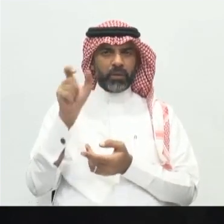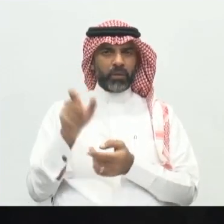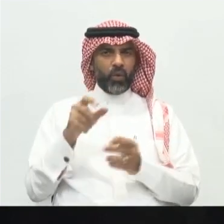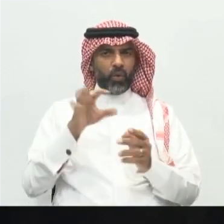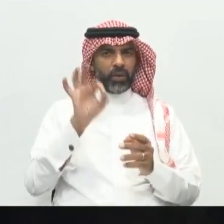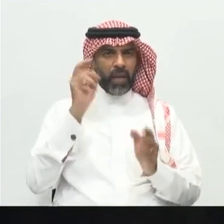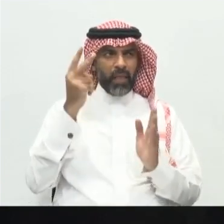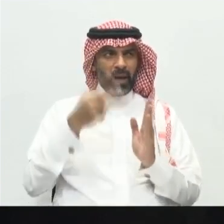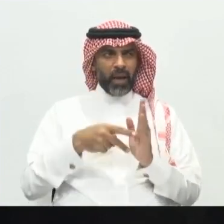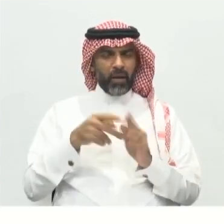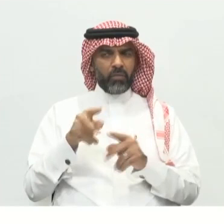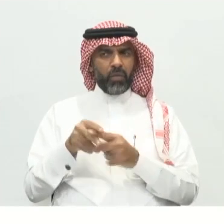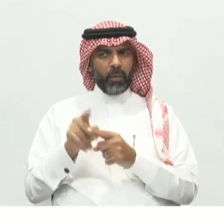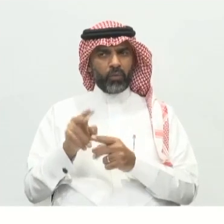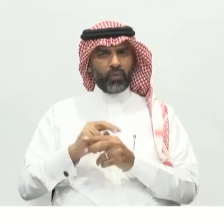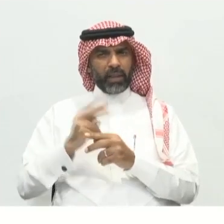بضبطها